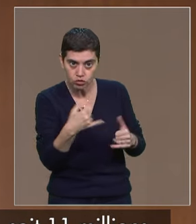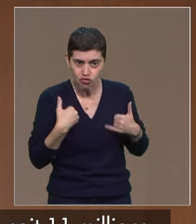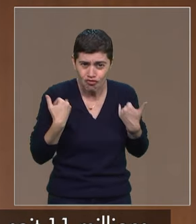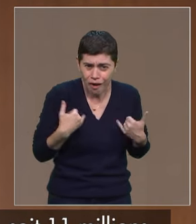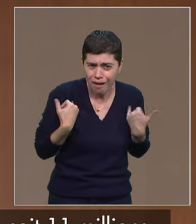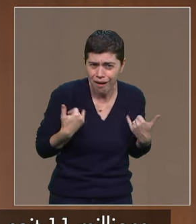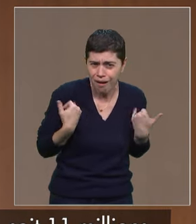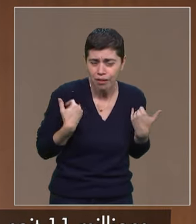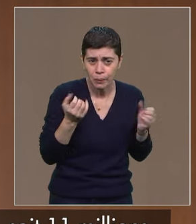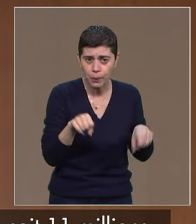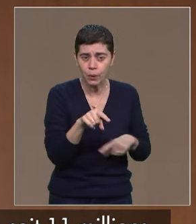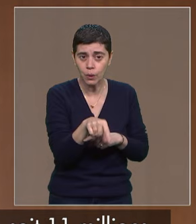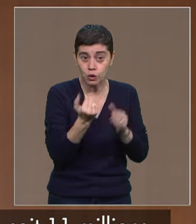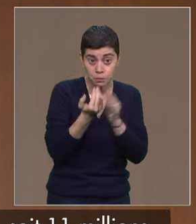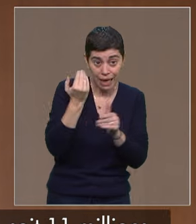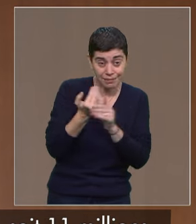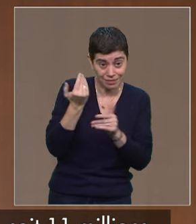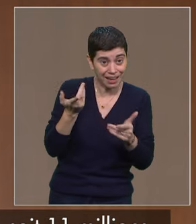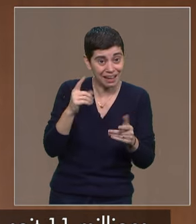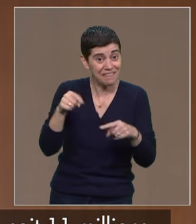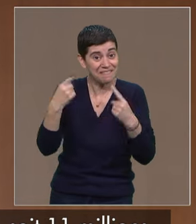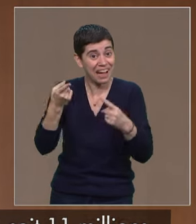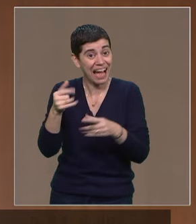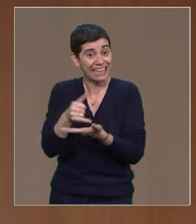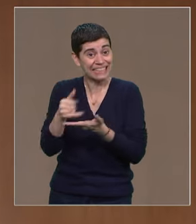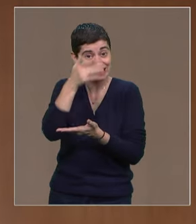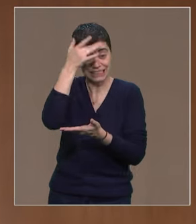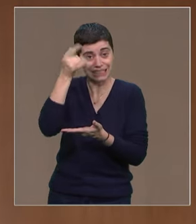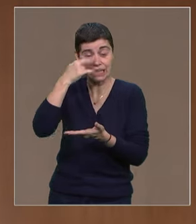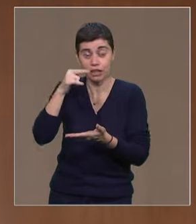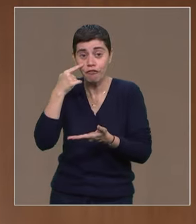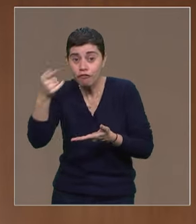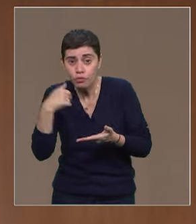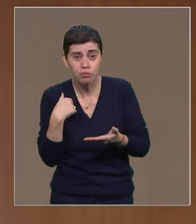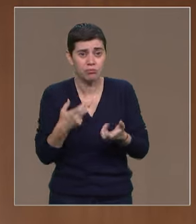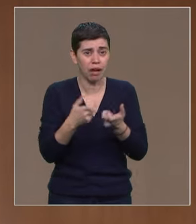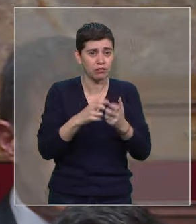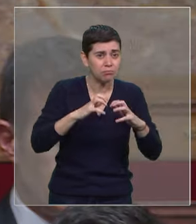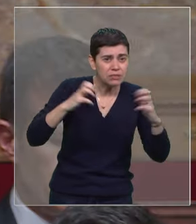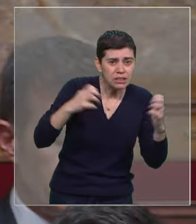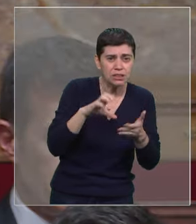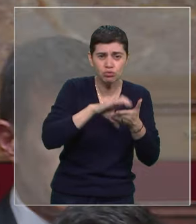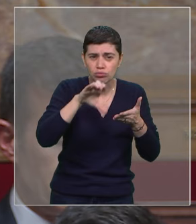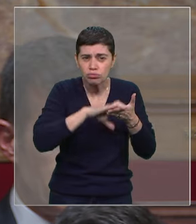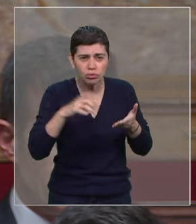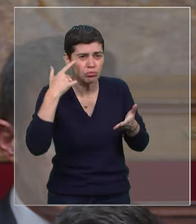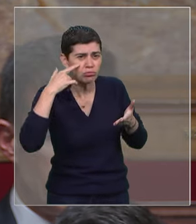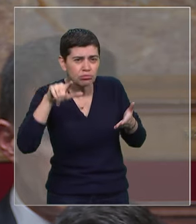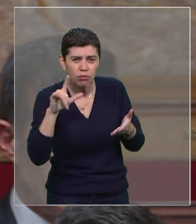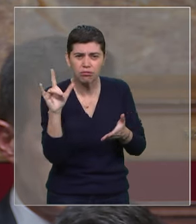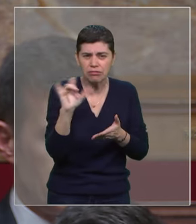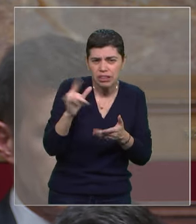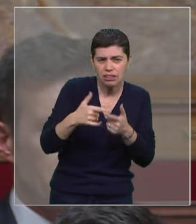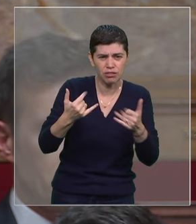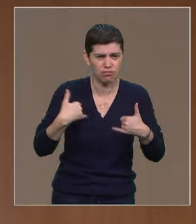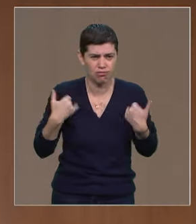très jeunes. Nous avons pu le voir ce matin ensemble à l'île Saint-Denis. J'ai pu le voir à Nîmes, à Toulouse, à Lyon, à Lille. Nos jeunes